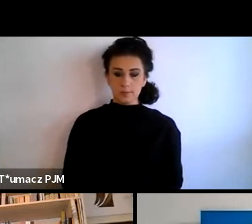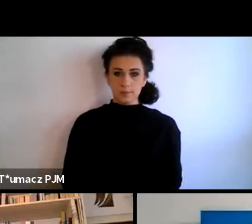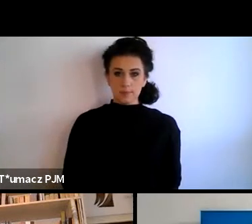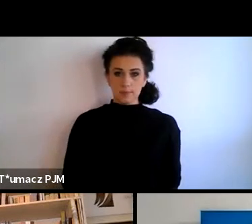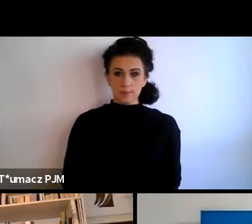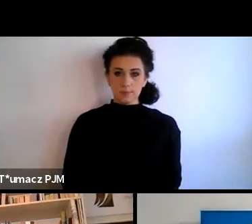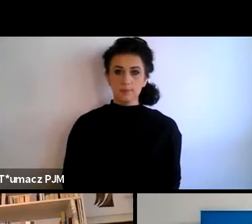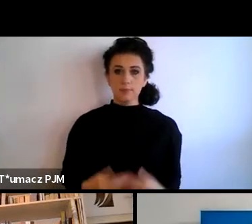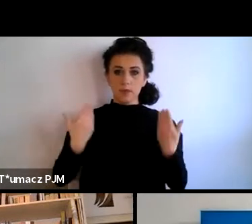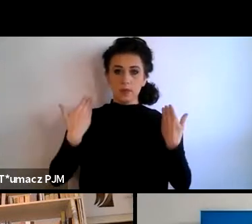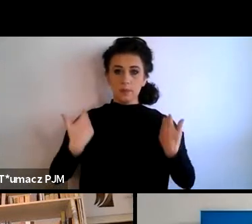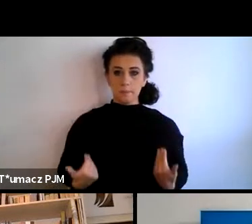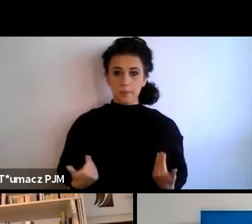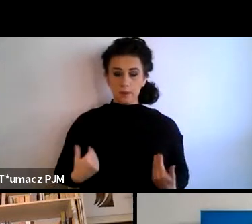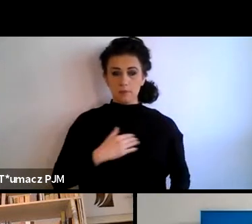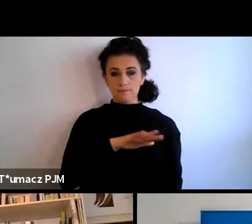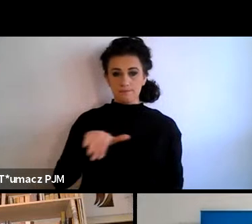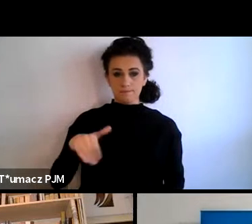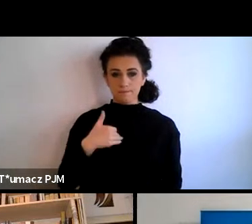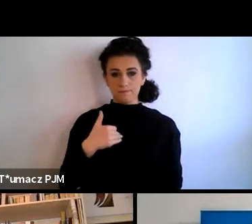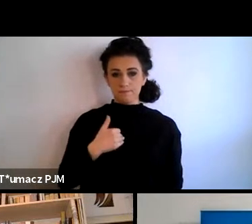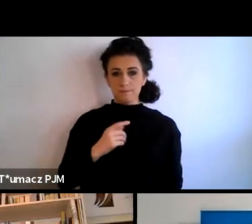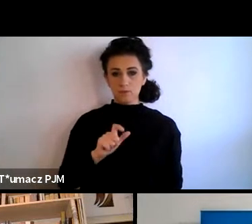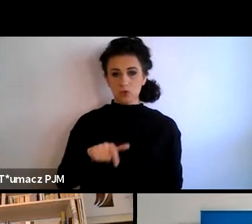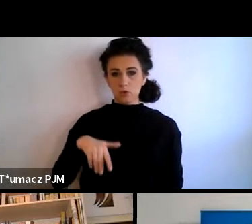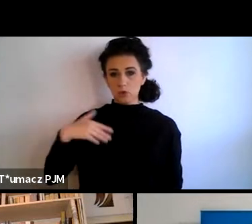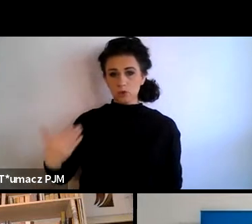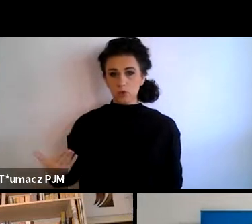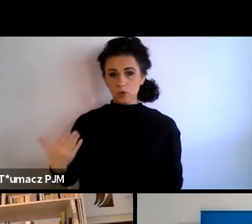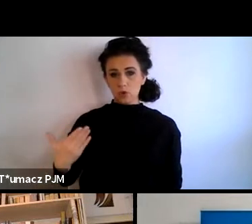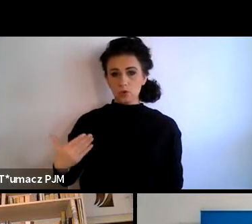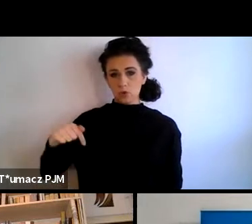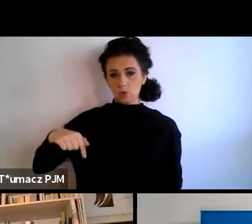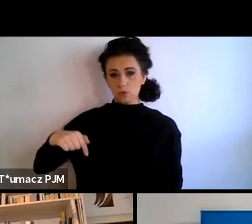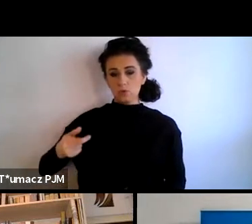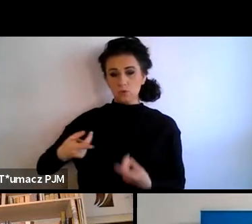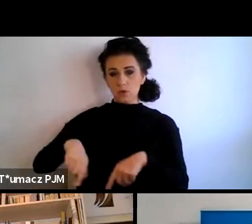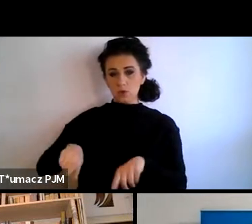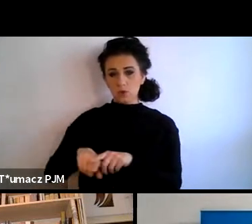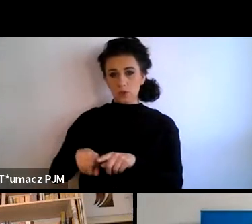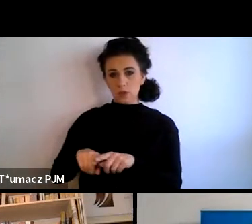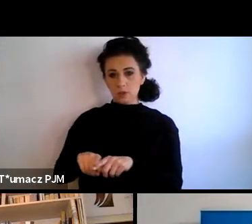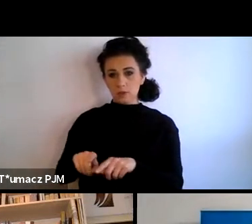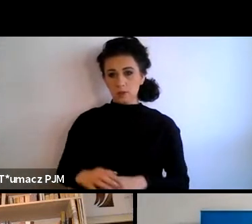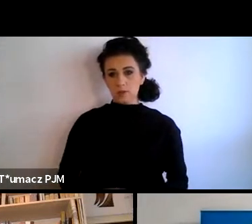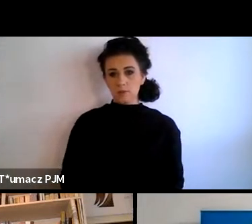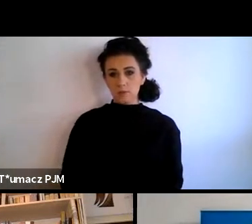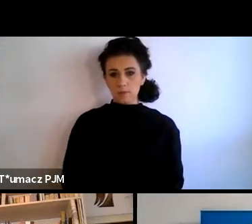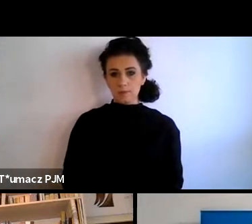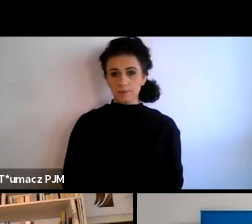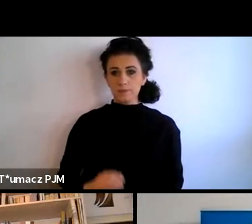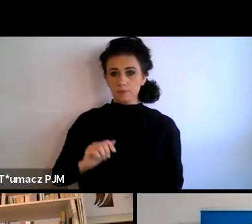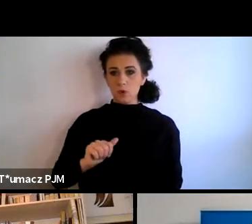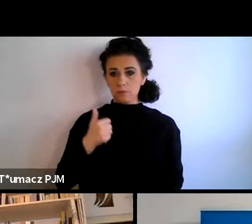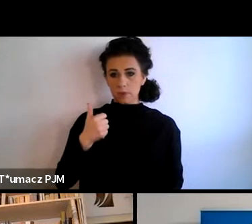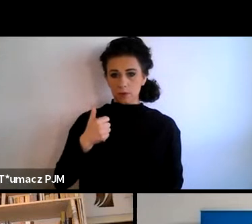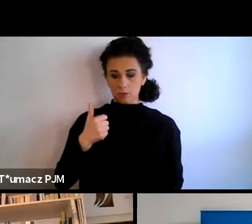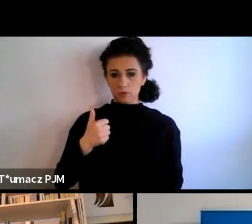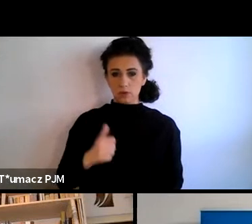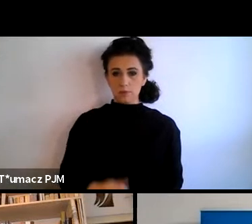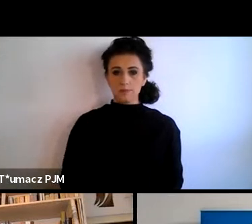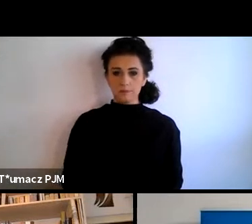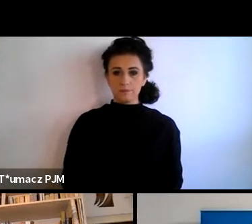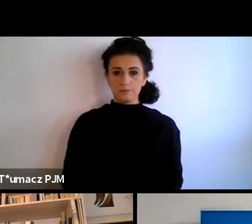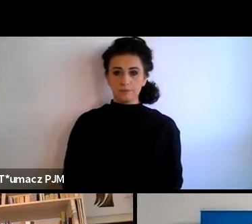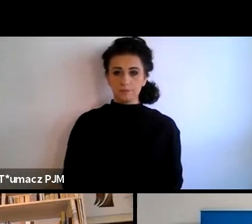My, jeśli chodzi o to, co zostało po naszej stronie zrealizowane, to gdyby, po pierwsze, też jak gdyby